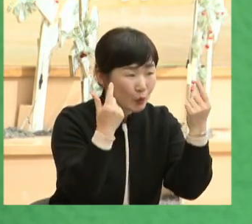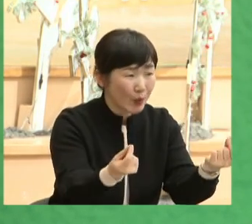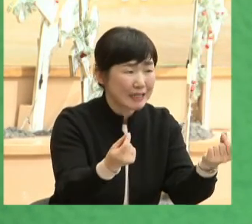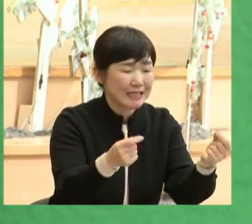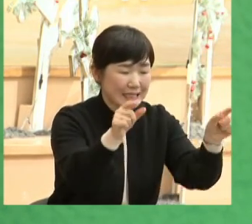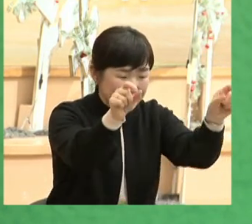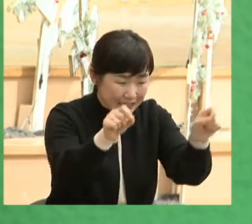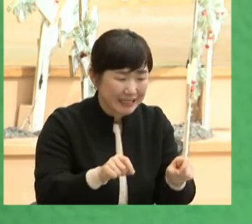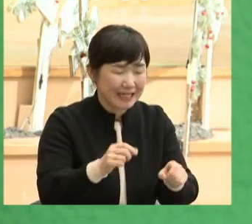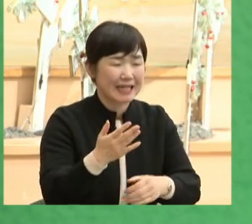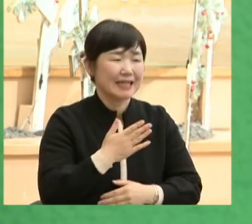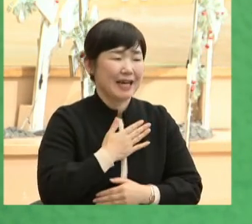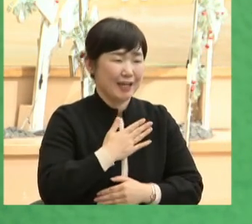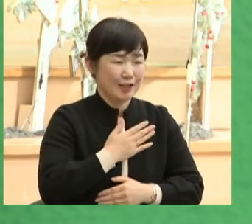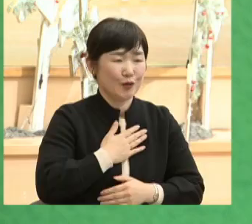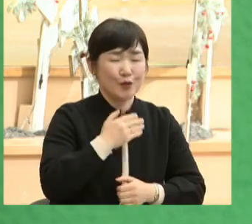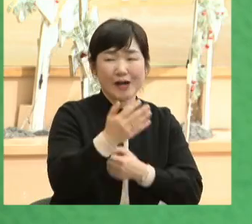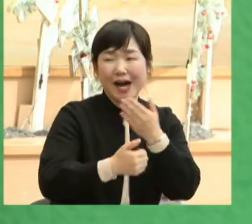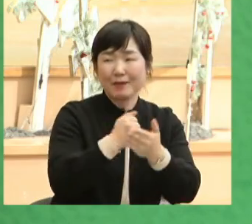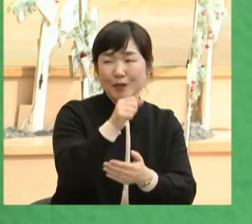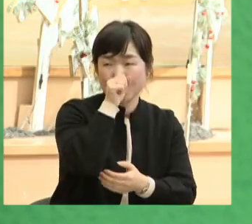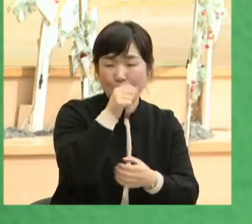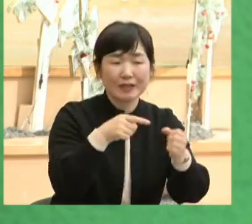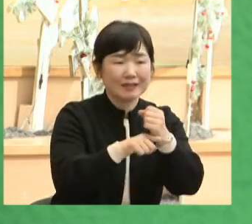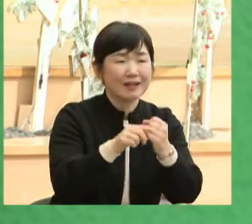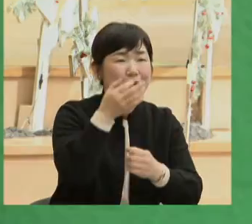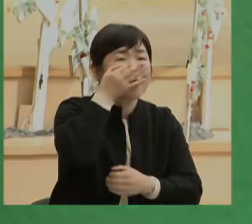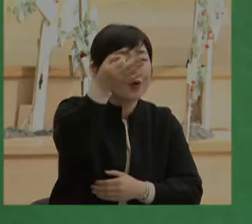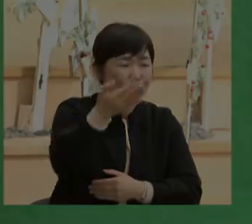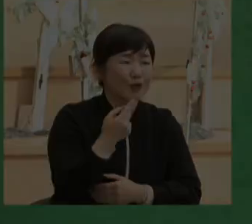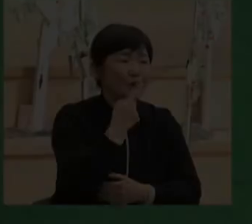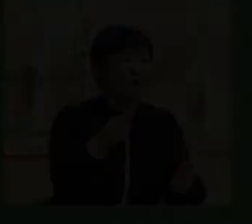우리에게도 하나님의 선한 뜻을 보여 주실 줄 믿습니다